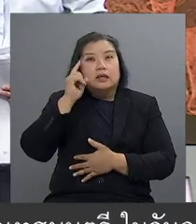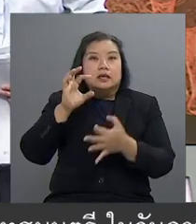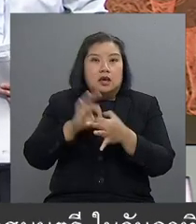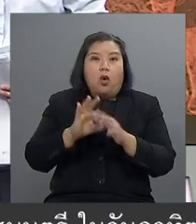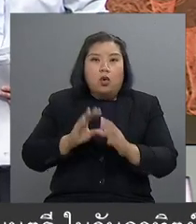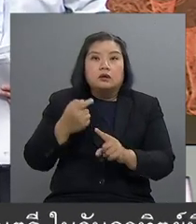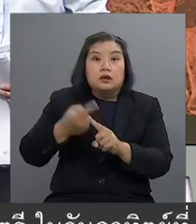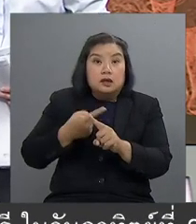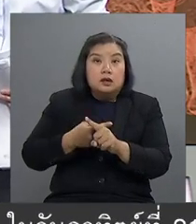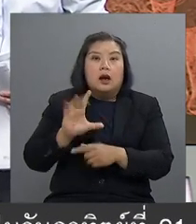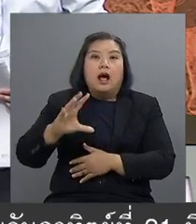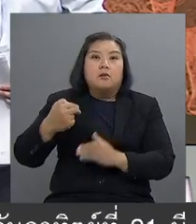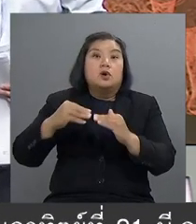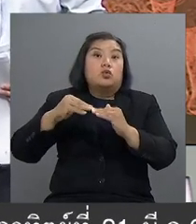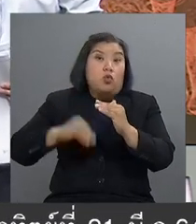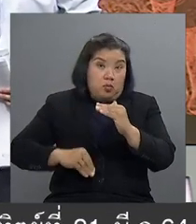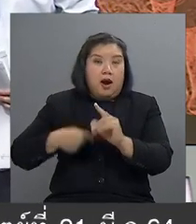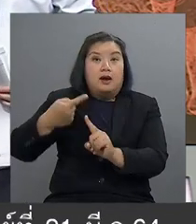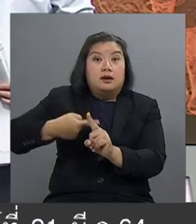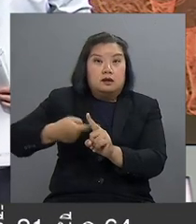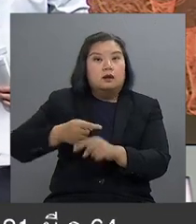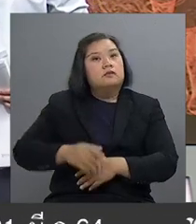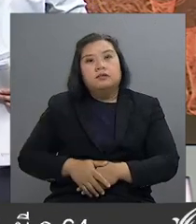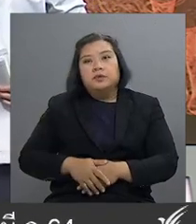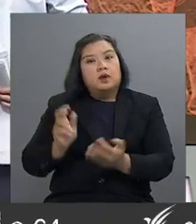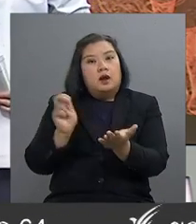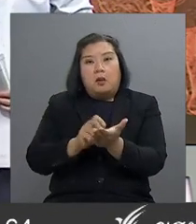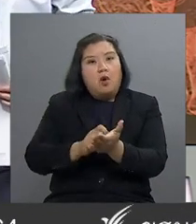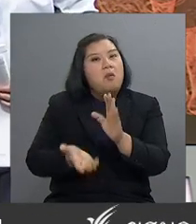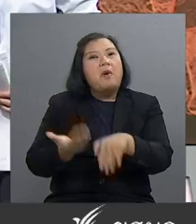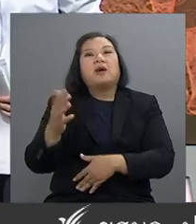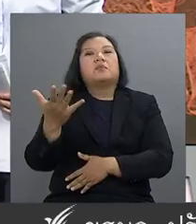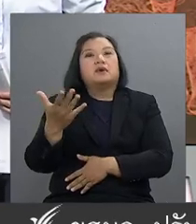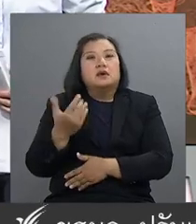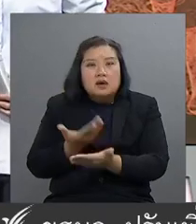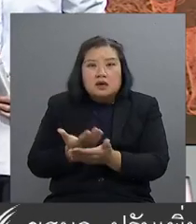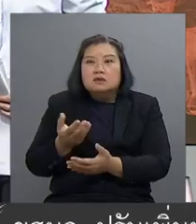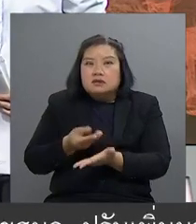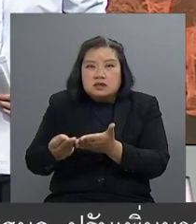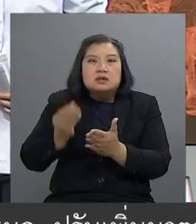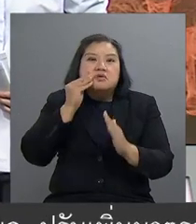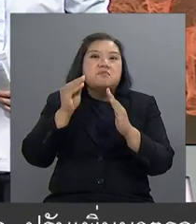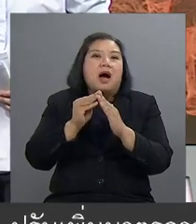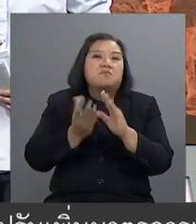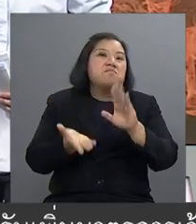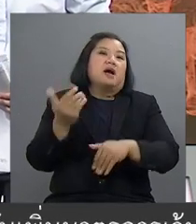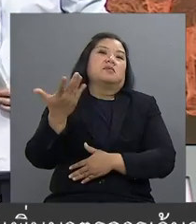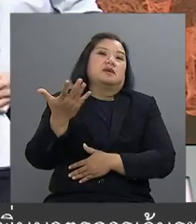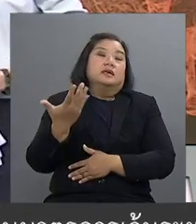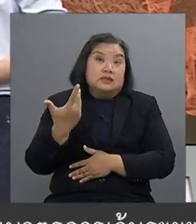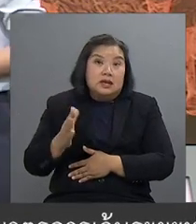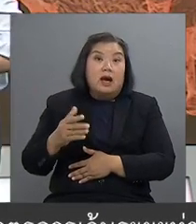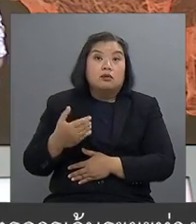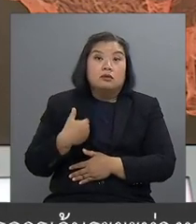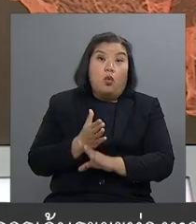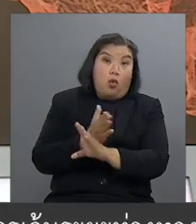หมื่นบาทต่อเดือนเนี่ยนะคะไม่ค่อยได้รับอนุมัติค่อนข้างลำบากในช่วงที่ผ่านมาค่ะจากหนี้เสียในช่วงที่ไม่มีการระบาด